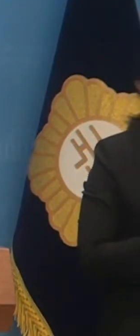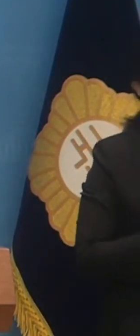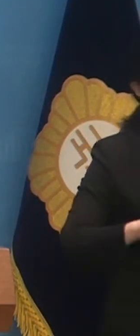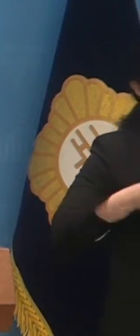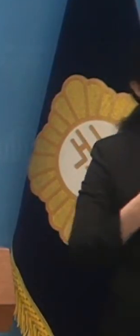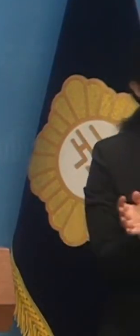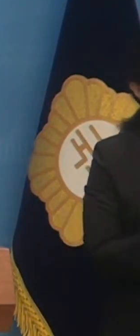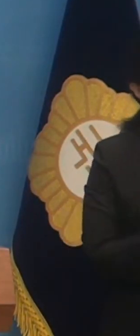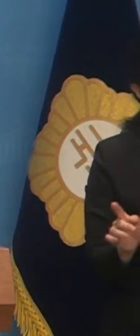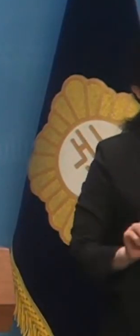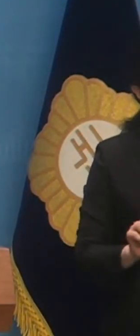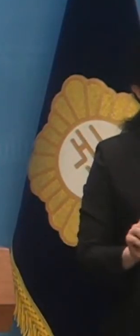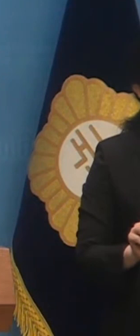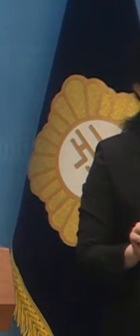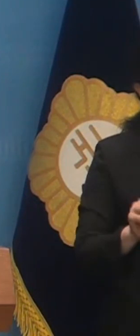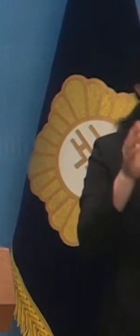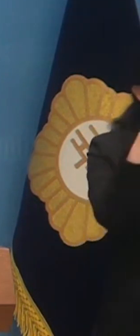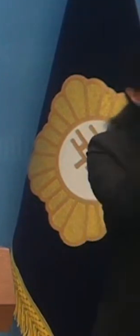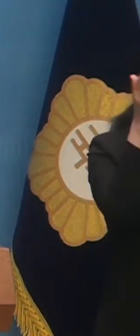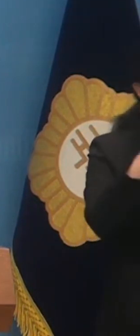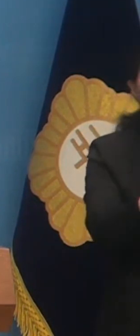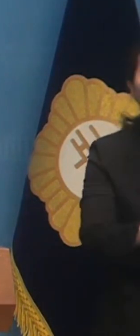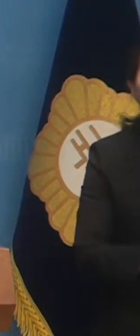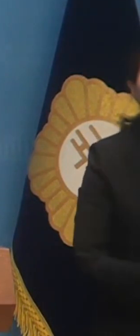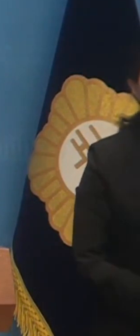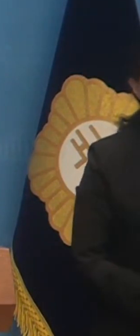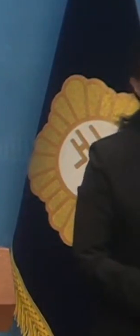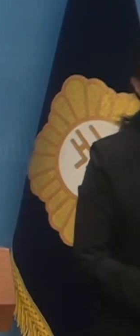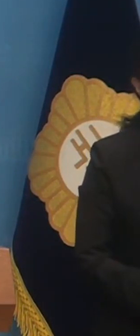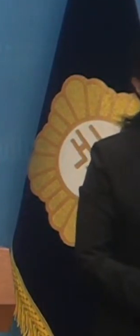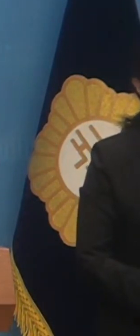국민의힘은 도대체 어디로 갈 작정입니까?